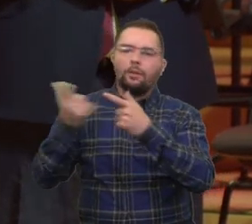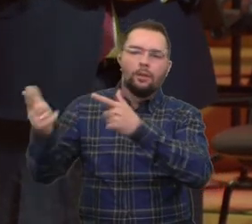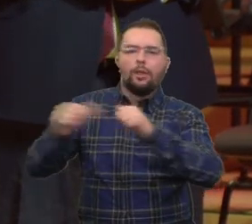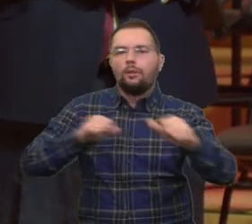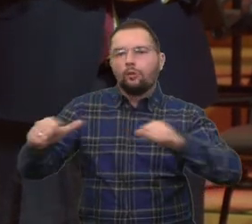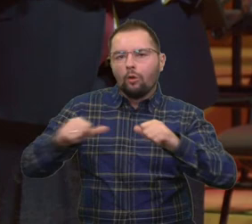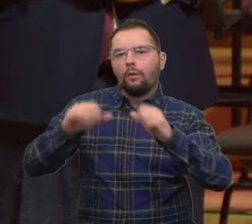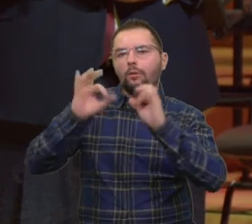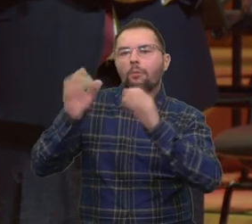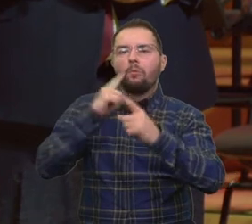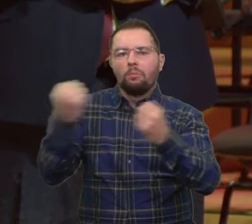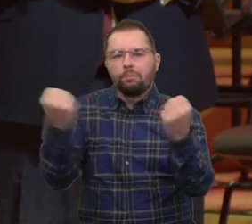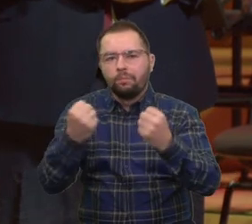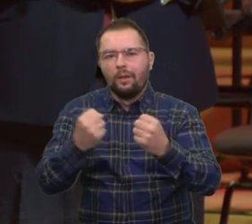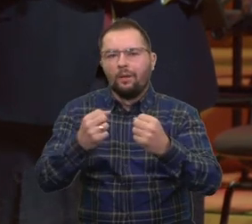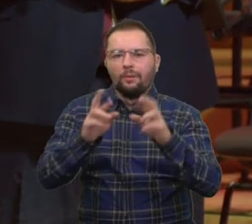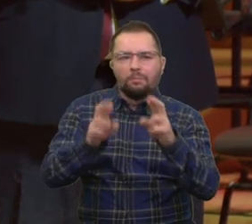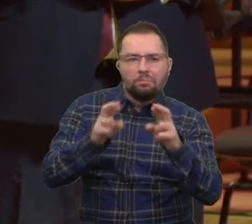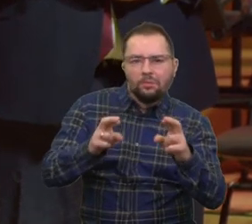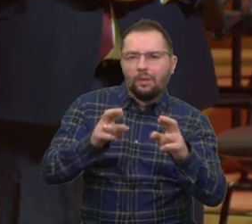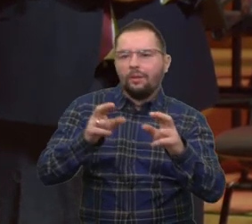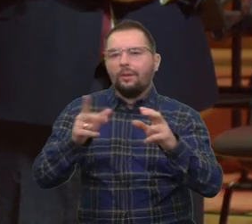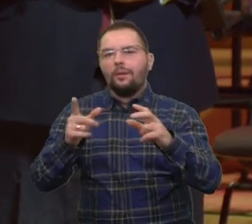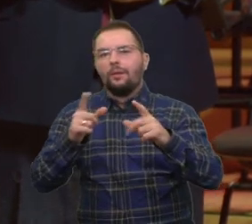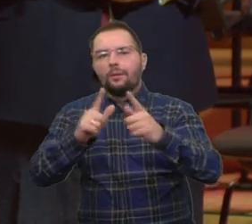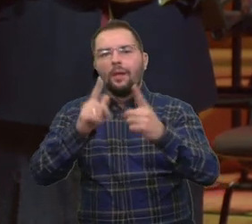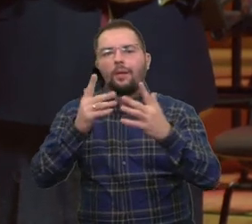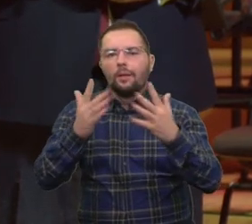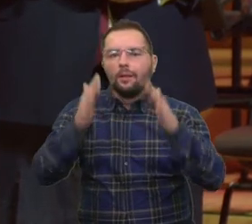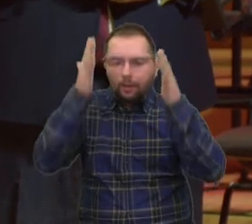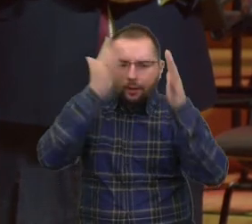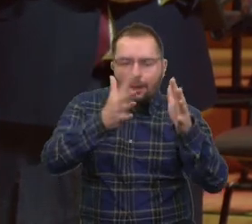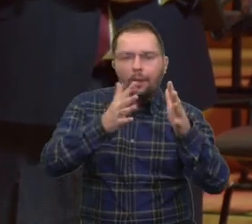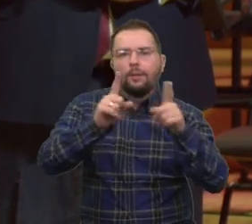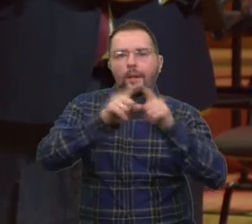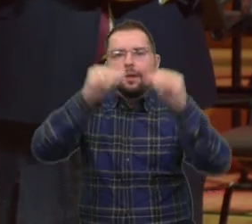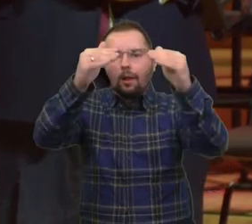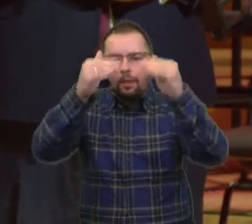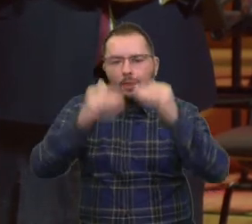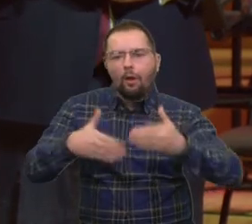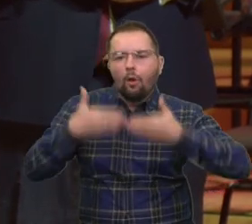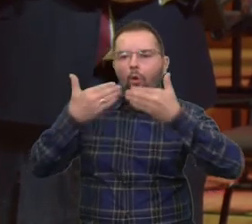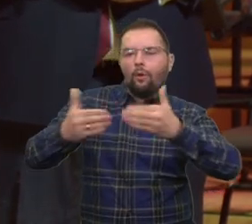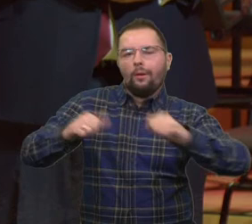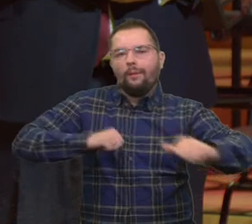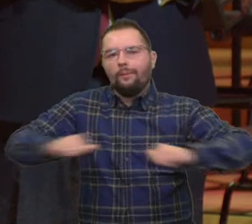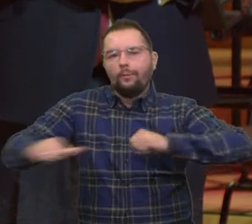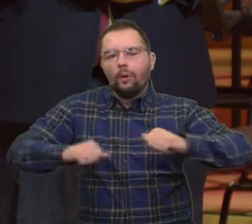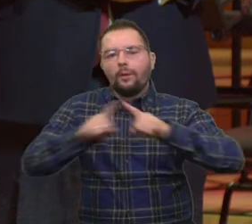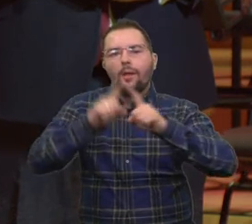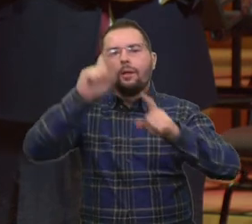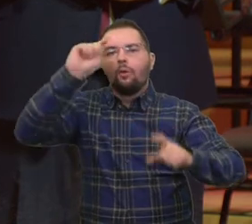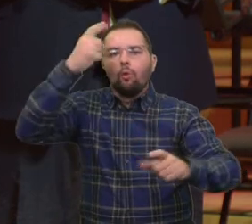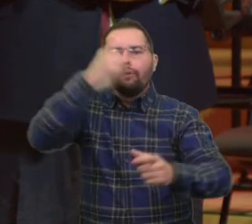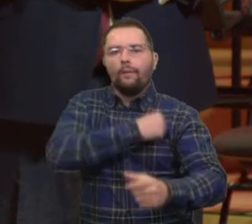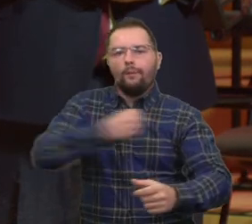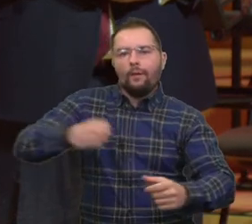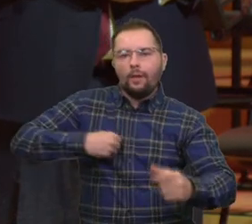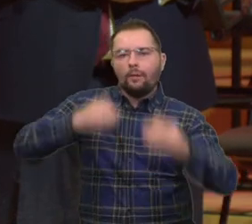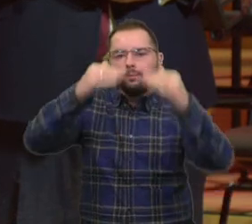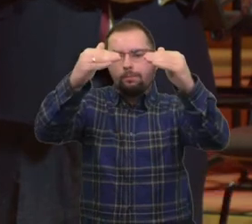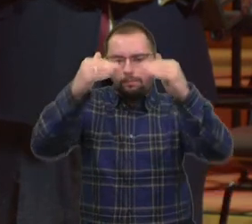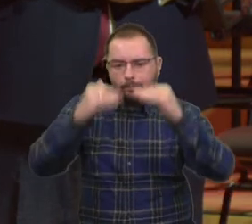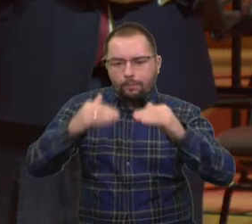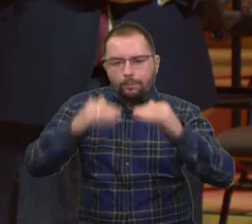jego determinacja, taki upór zmiany kraju i oddania władzy niżej z rządu, z Warszawy na dół